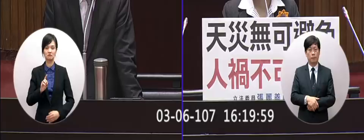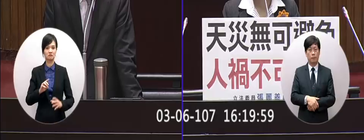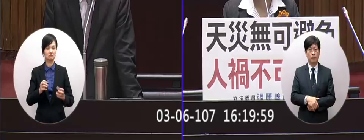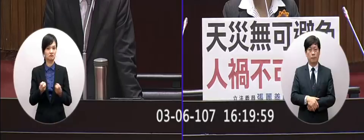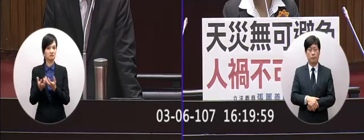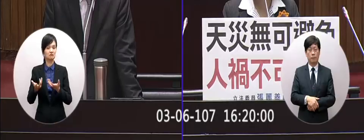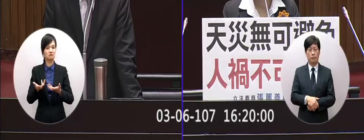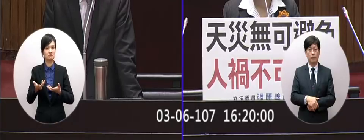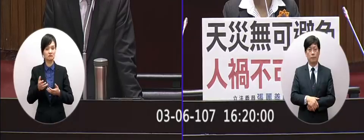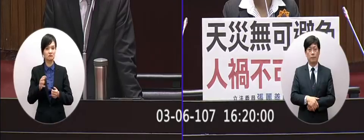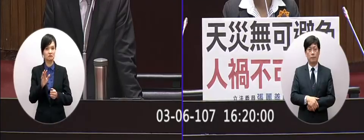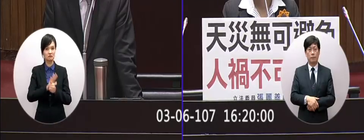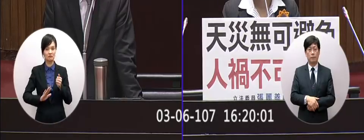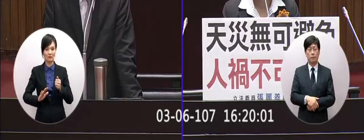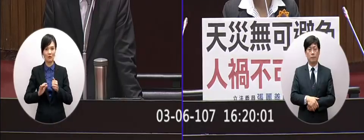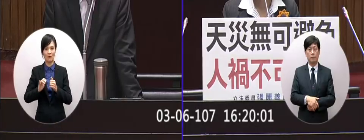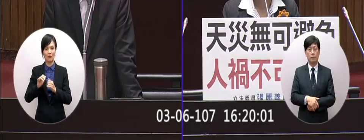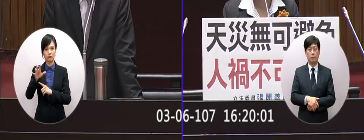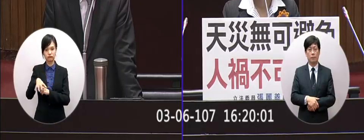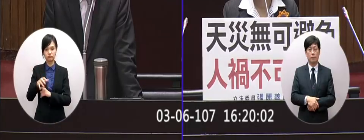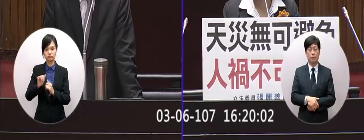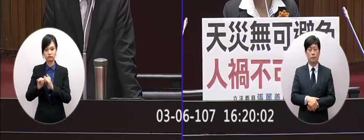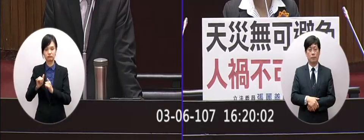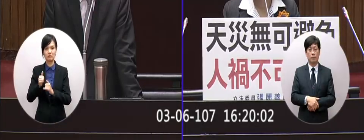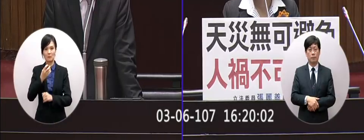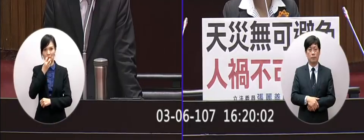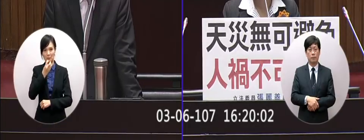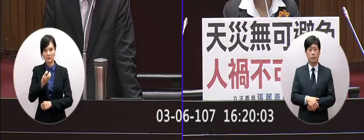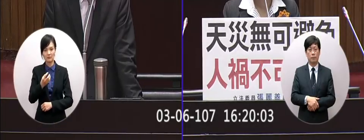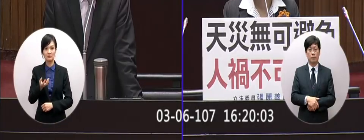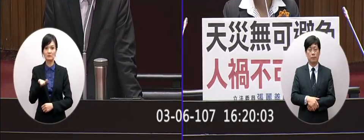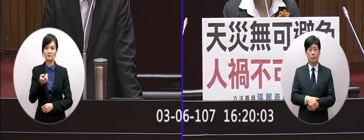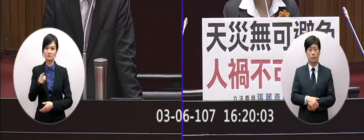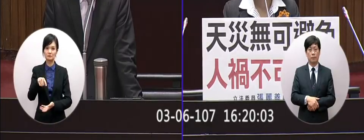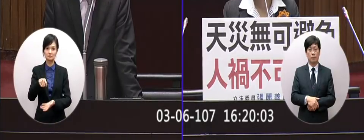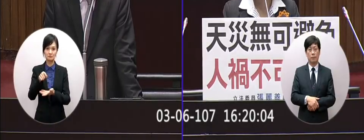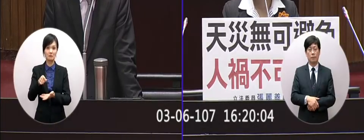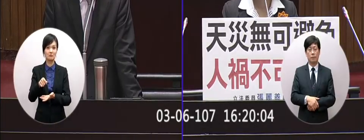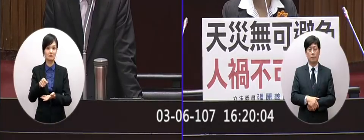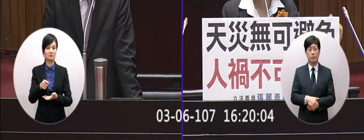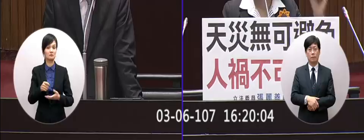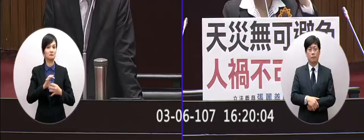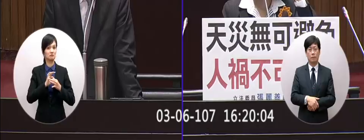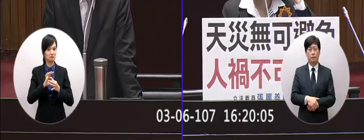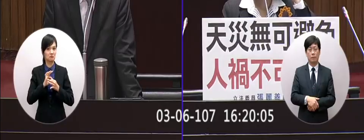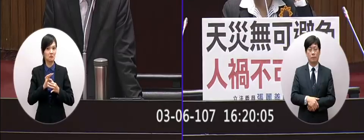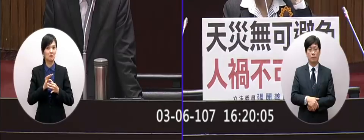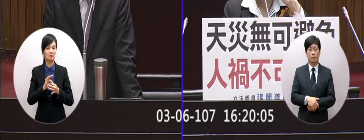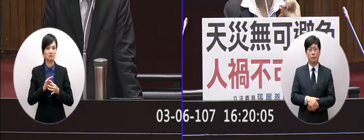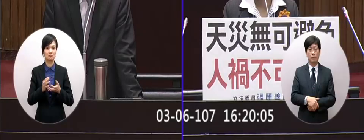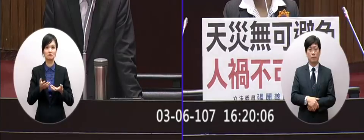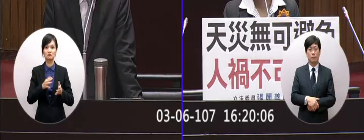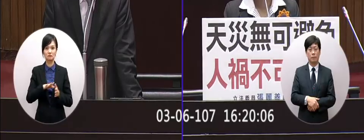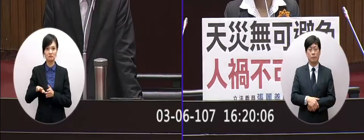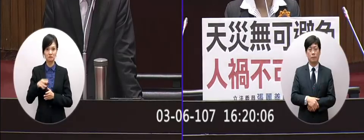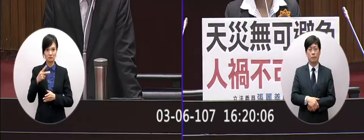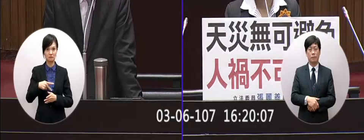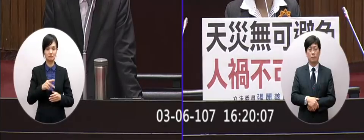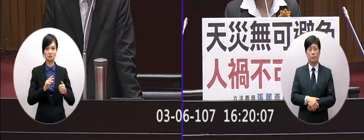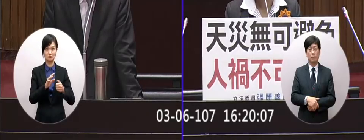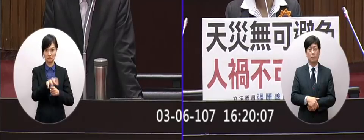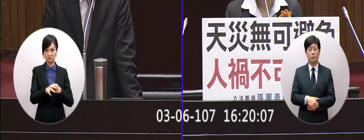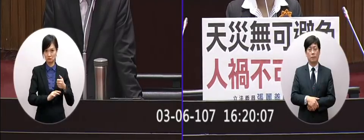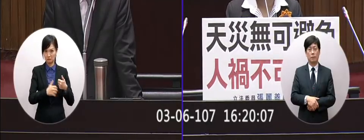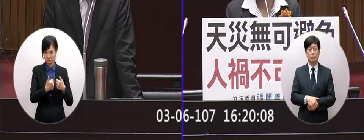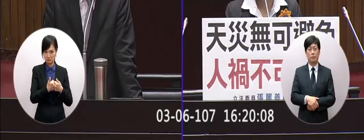农民的损失。啊嘛，加在就是讲，除了委员关心之外，吼，农委会啊，甲咱地方李进亮馆长拢